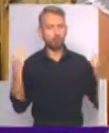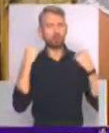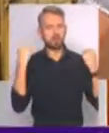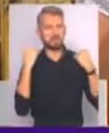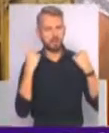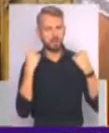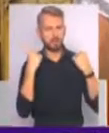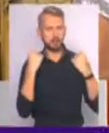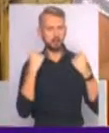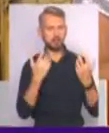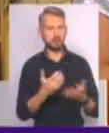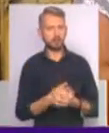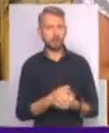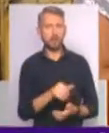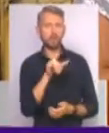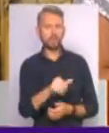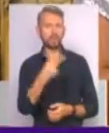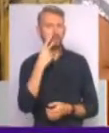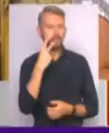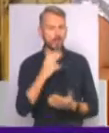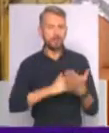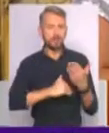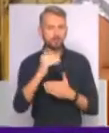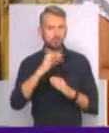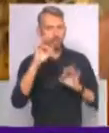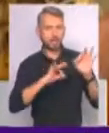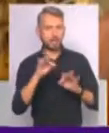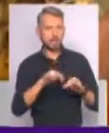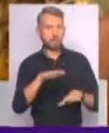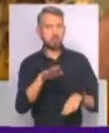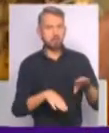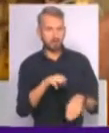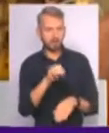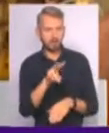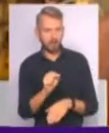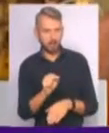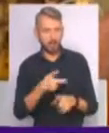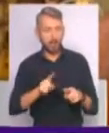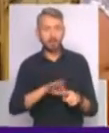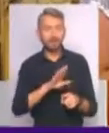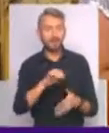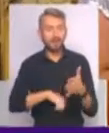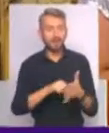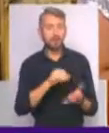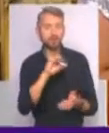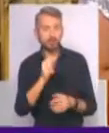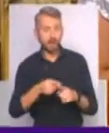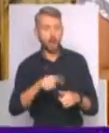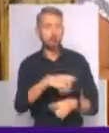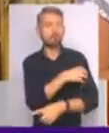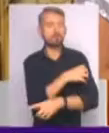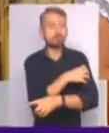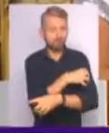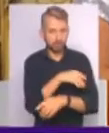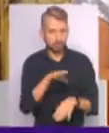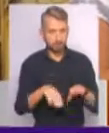спортсмены, гиперстеники. У них всегда высокий индекс массы тела. Но ведь это не за счет жира, это мышечная масса. Это